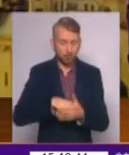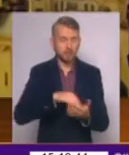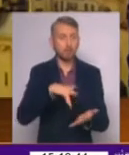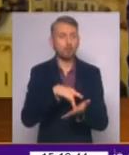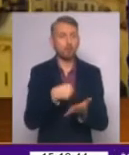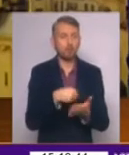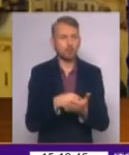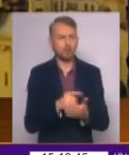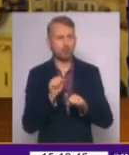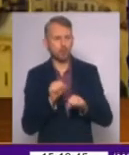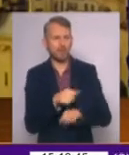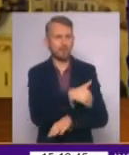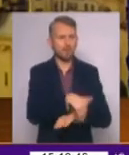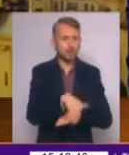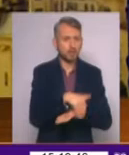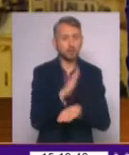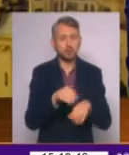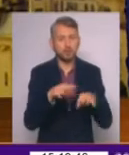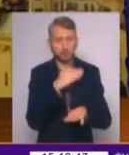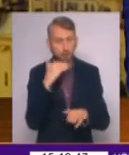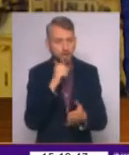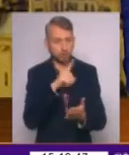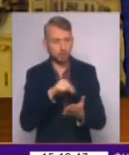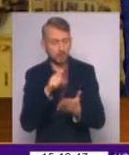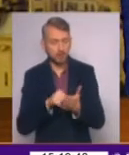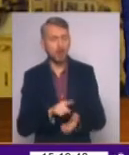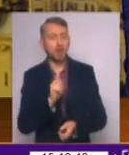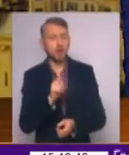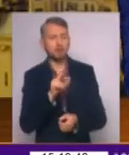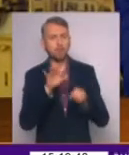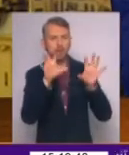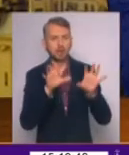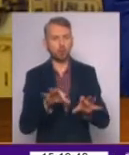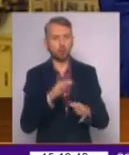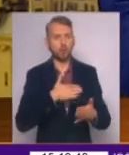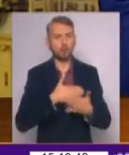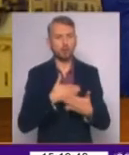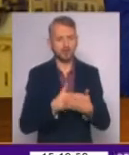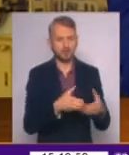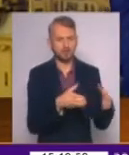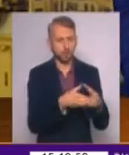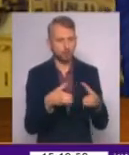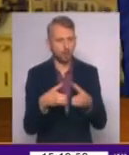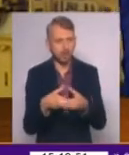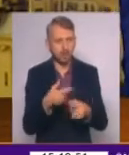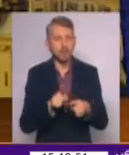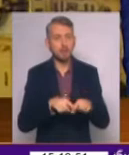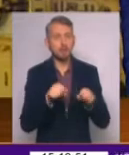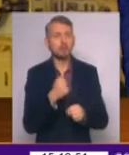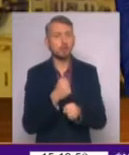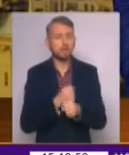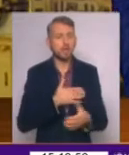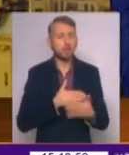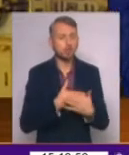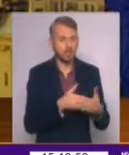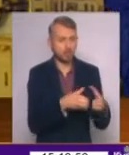бюджету, охороняла вулиці, було б вирішено багато питань. Але по закону про громадські формування це можуть робити громадські